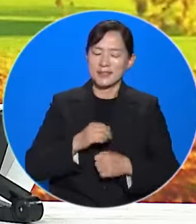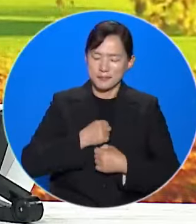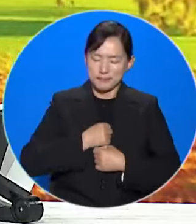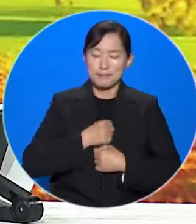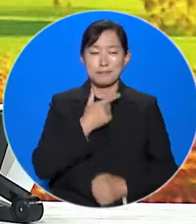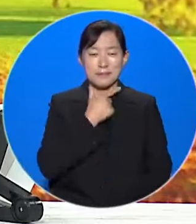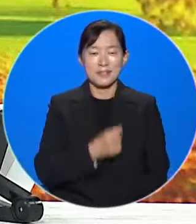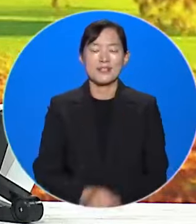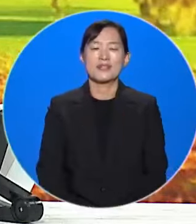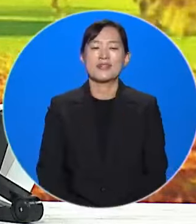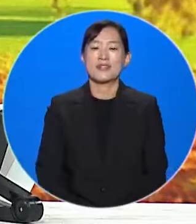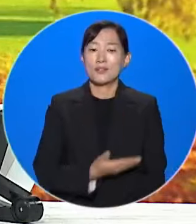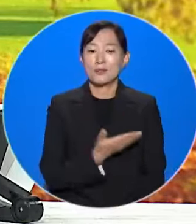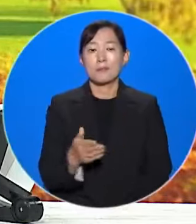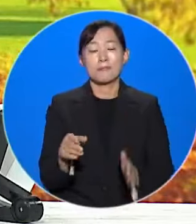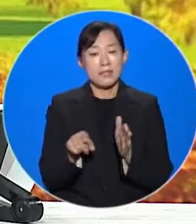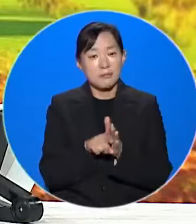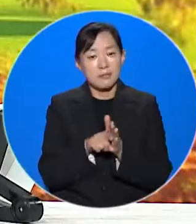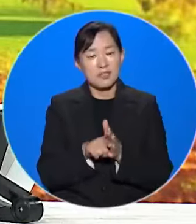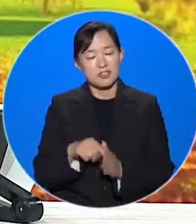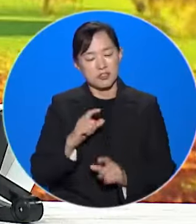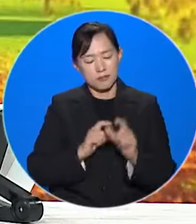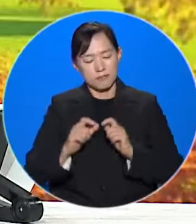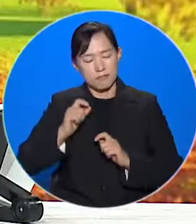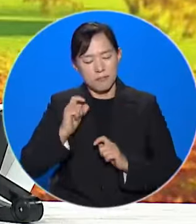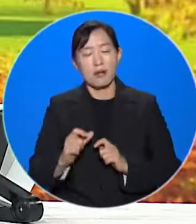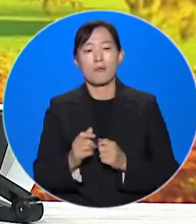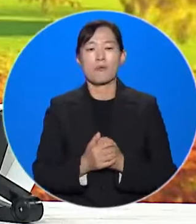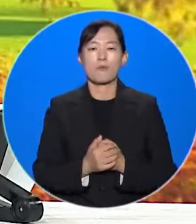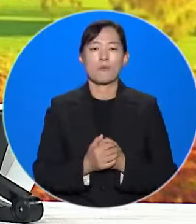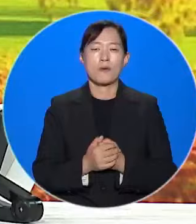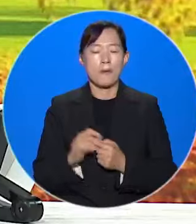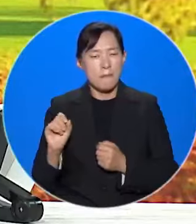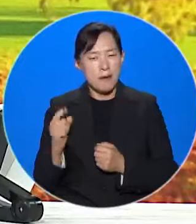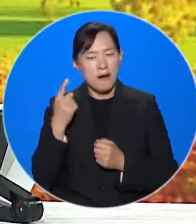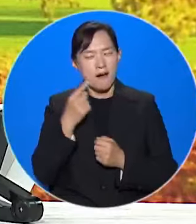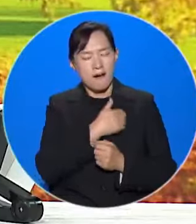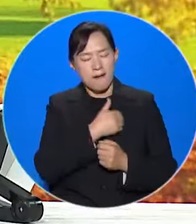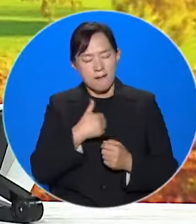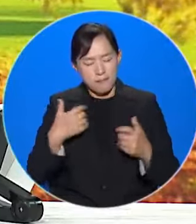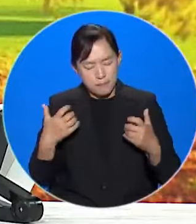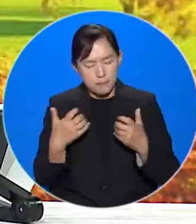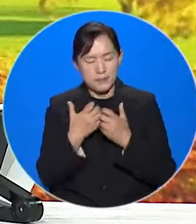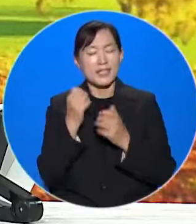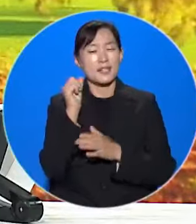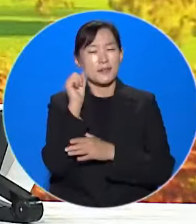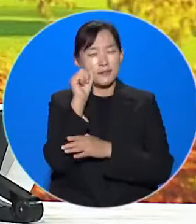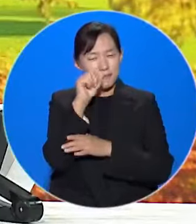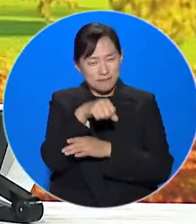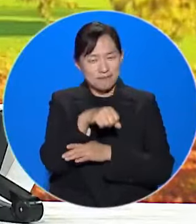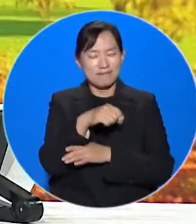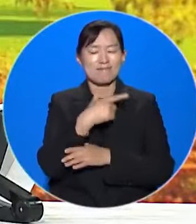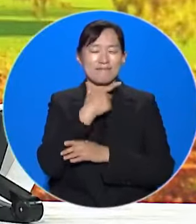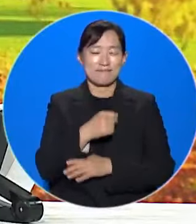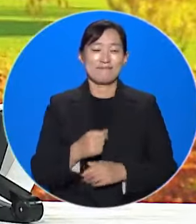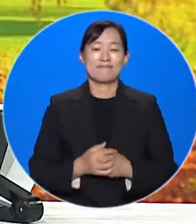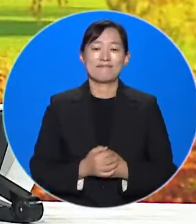지켜나가시기를 바랍니다. 여러분의 믿음이 더 굳건해지고 그로 인한 풍성한 열매를 맺게 되기를